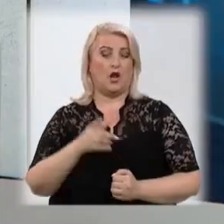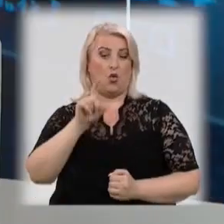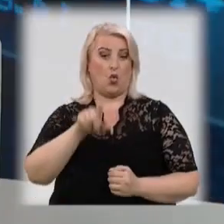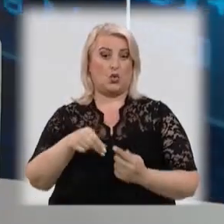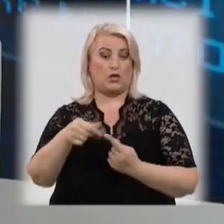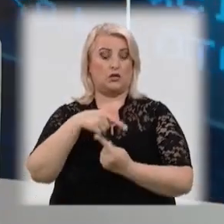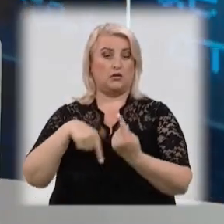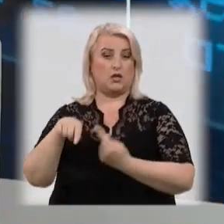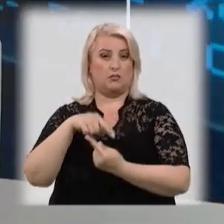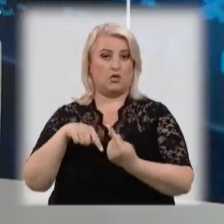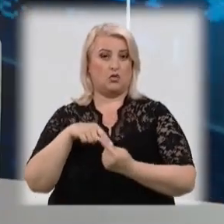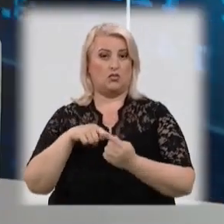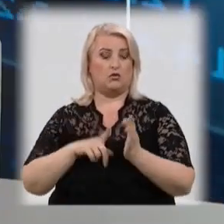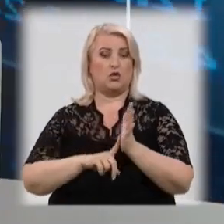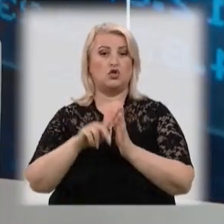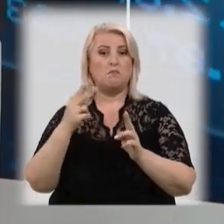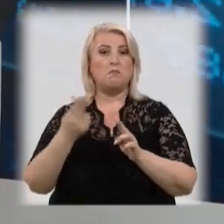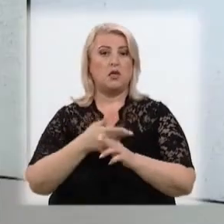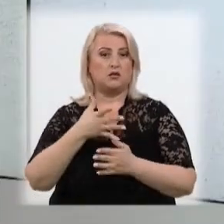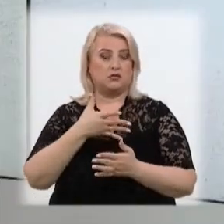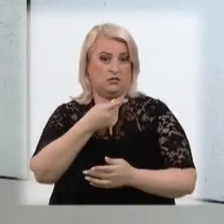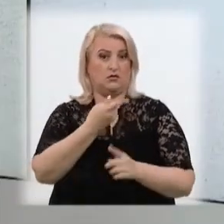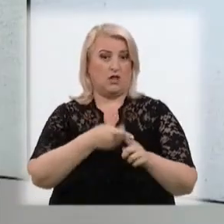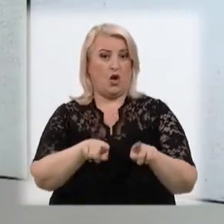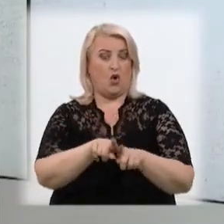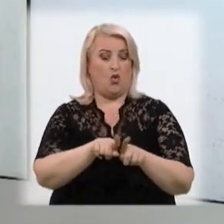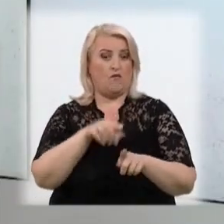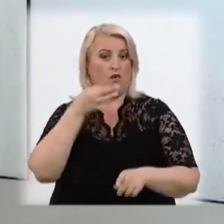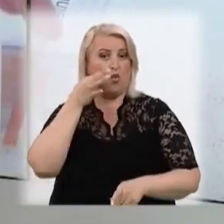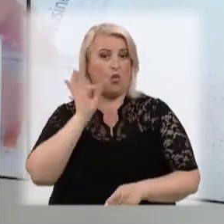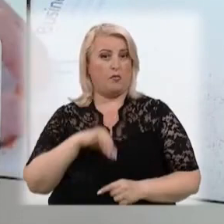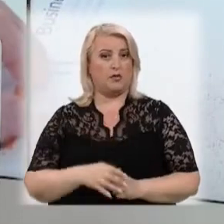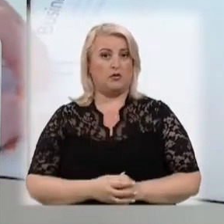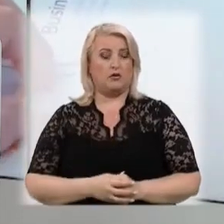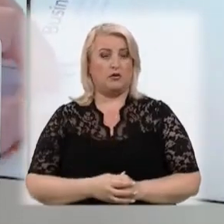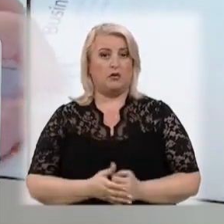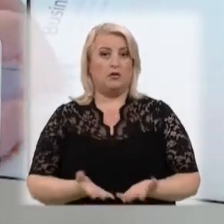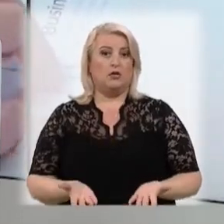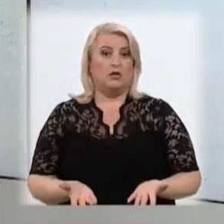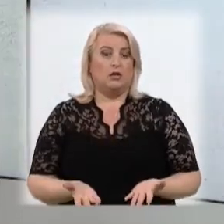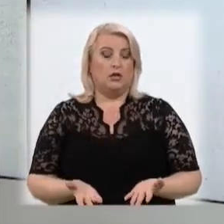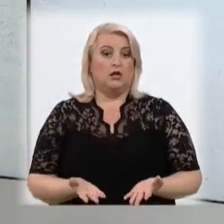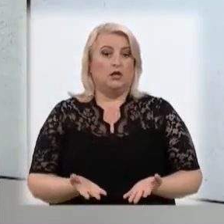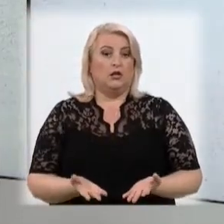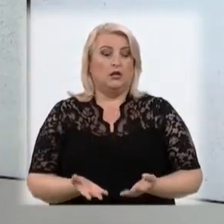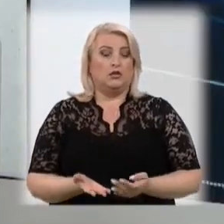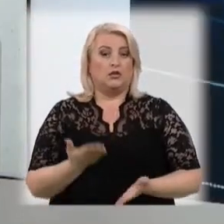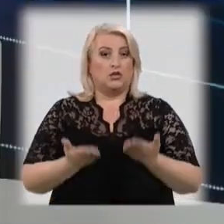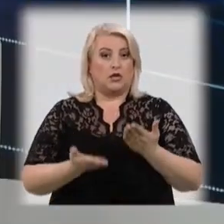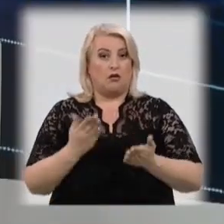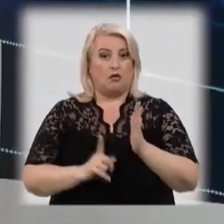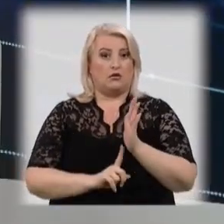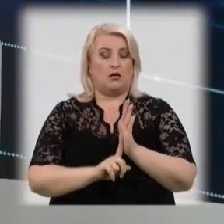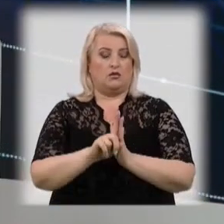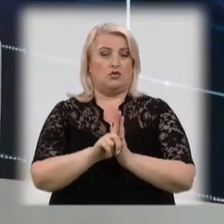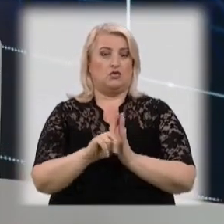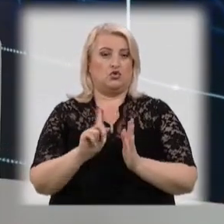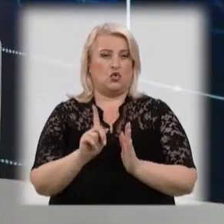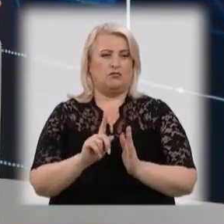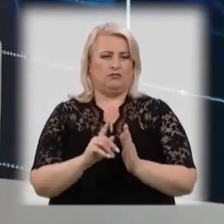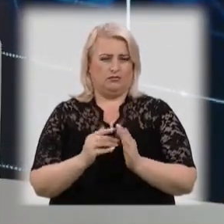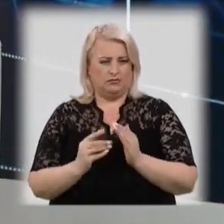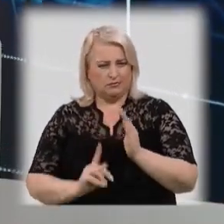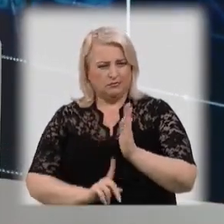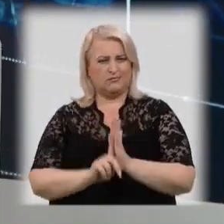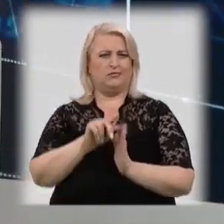pornește fără a avea această experiență în față în spate și atunci apa dacă pornim de la premiza că el pornește